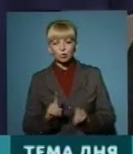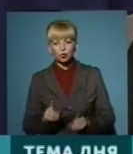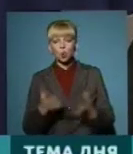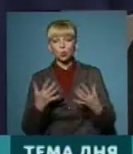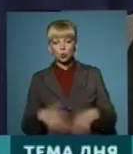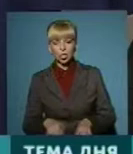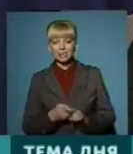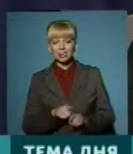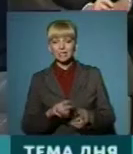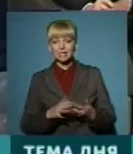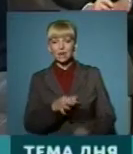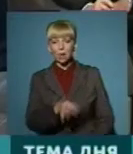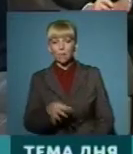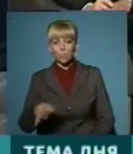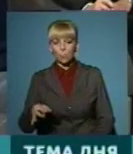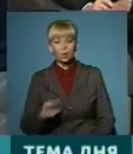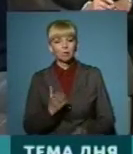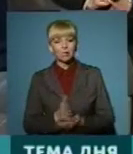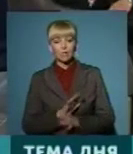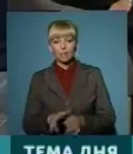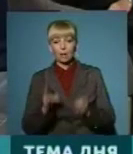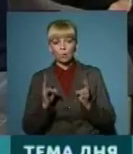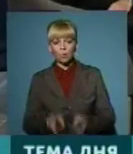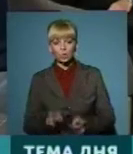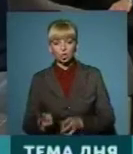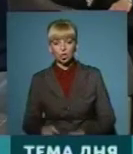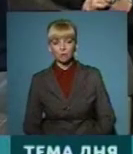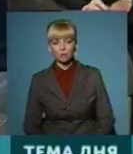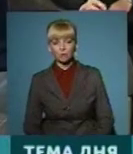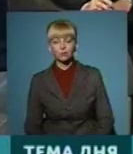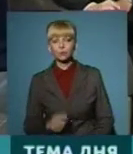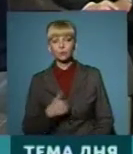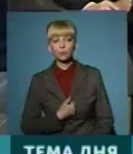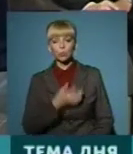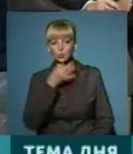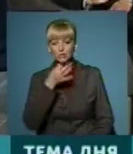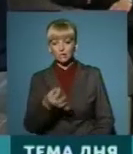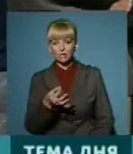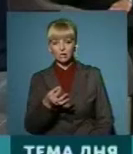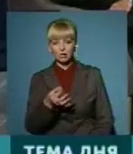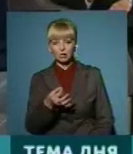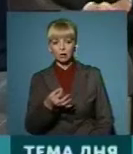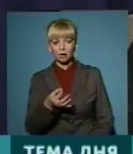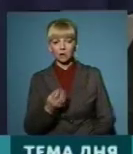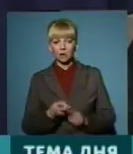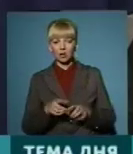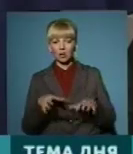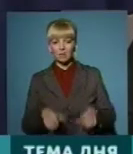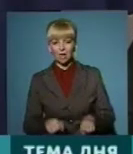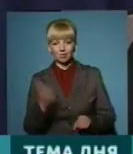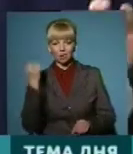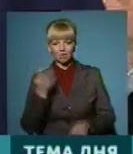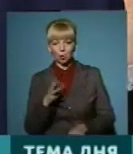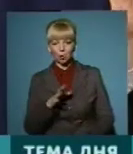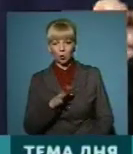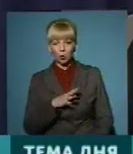вже ці населені пункти не є постраждалими? Значить, що я хочу сказати? От та влада, яка була,